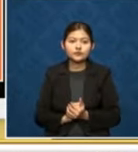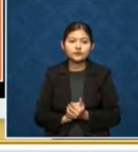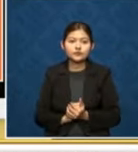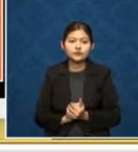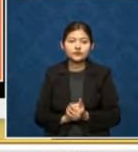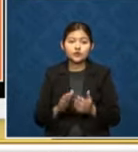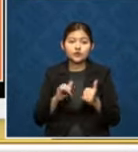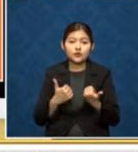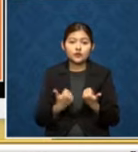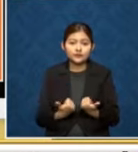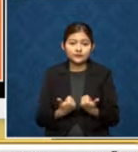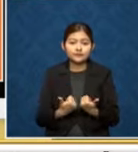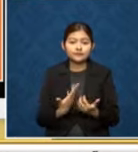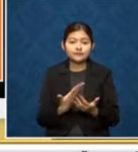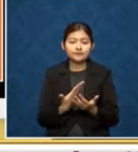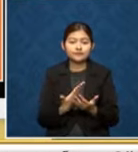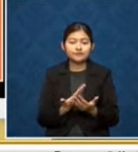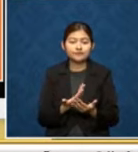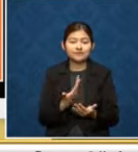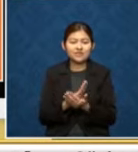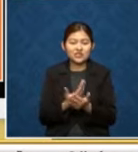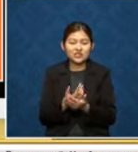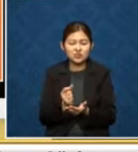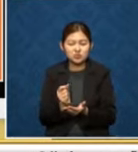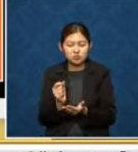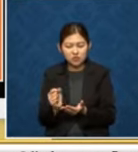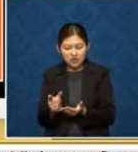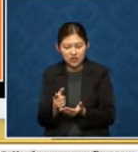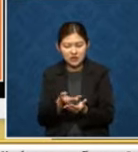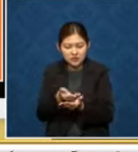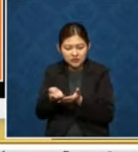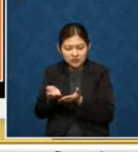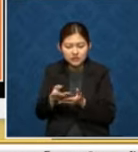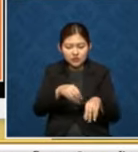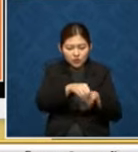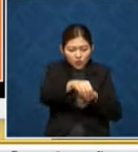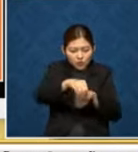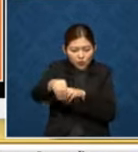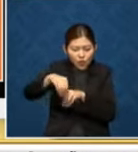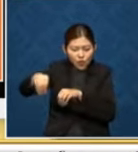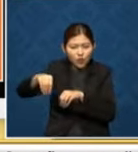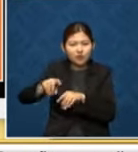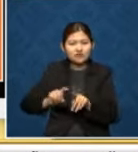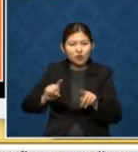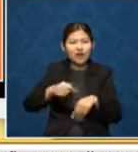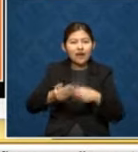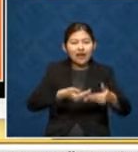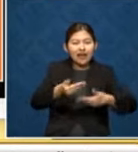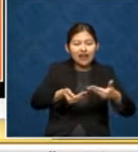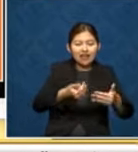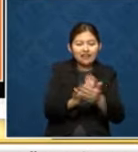นี้ต้นทุนการผลิตมีการขยับราคาขึ้นทุกปีสวนทางกับราคาขาย